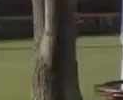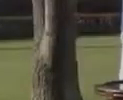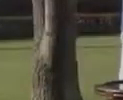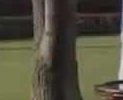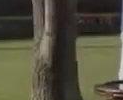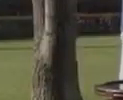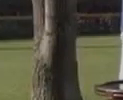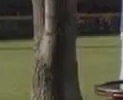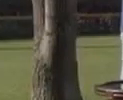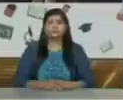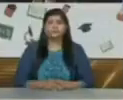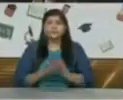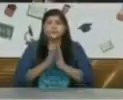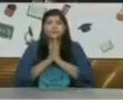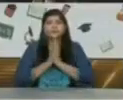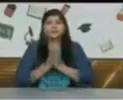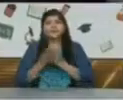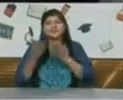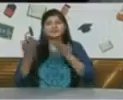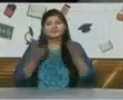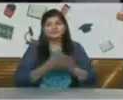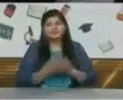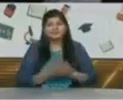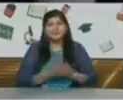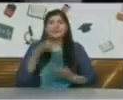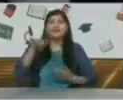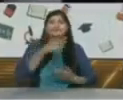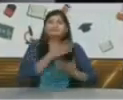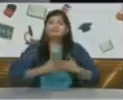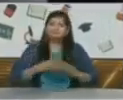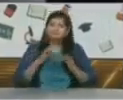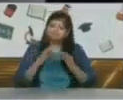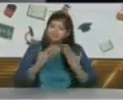नमस्कार नमस्कार दोस्तों, कैसे हैं आप सब।